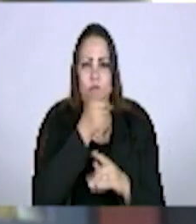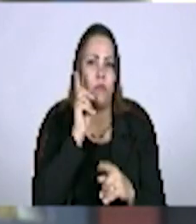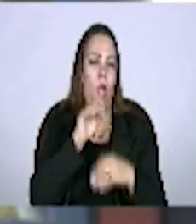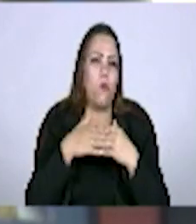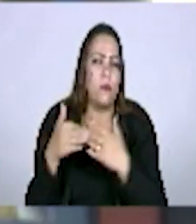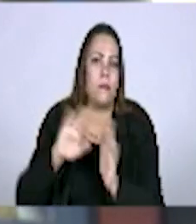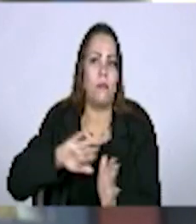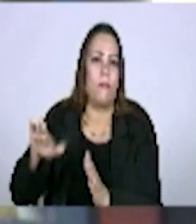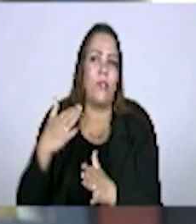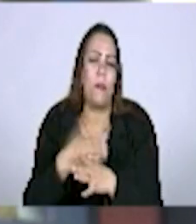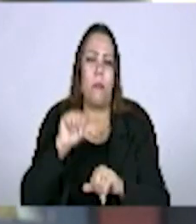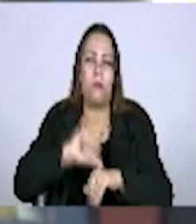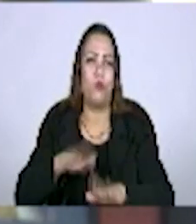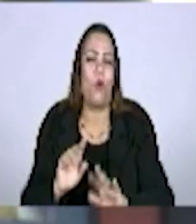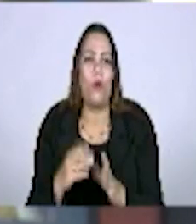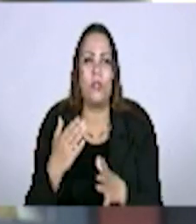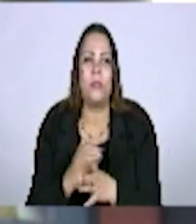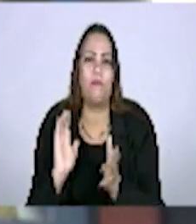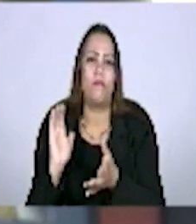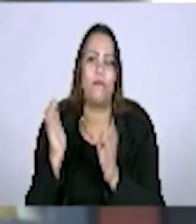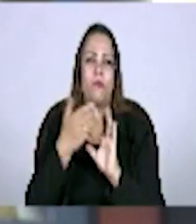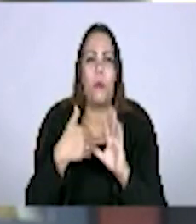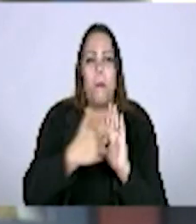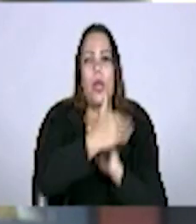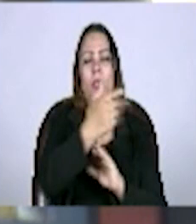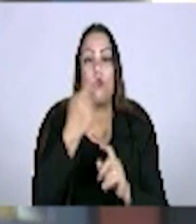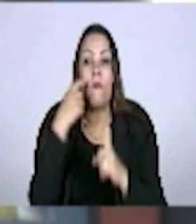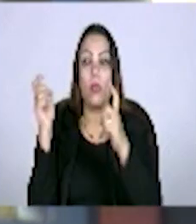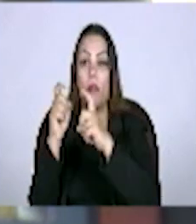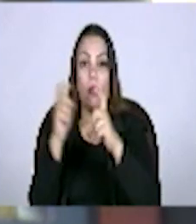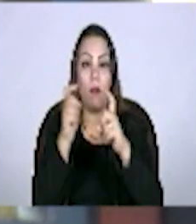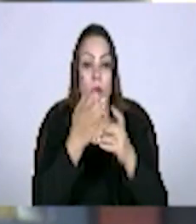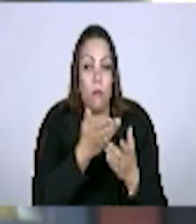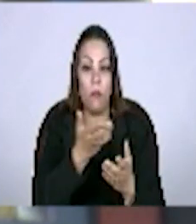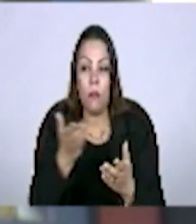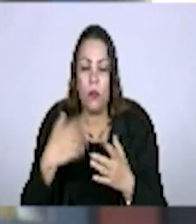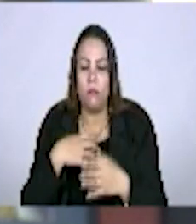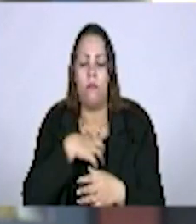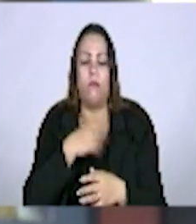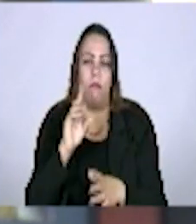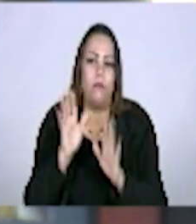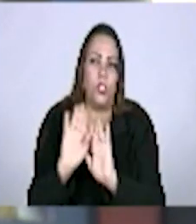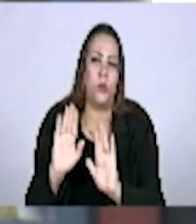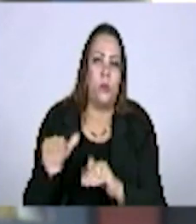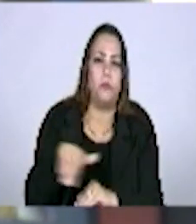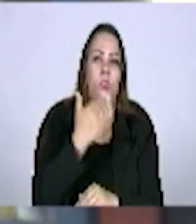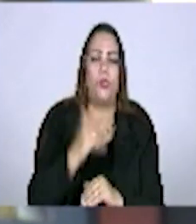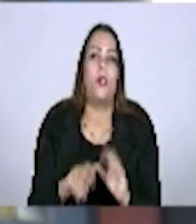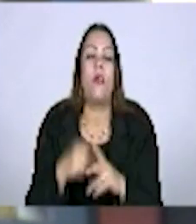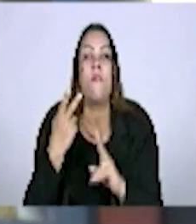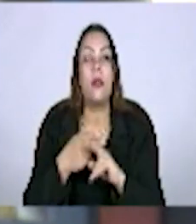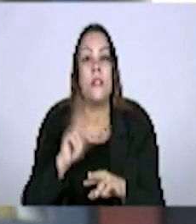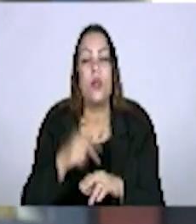من الساحه وتنزوي بعيدا لما تشوف كم التحديات اللي هي بتواجهها وفي ناس تانيه